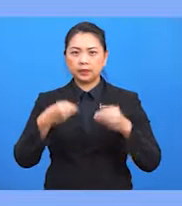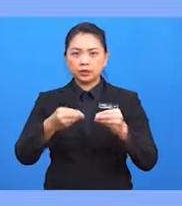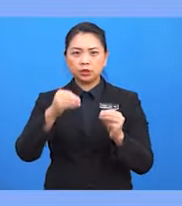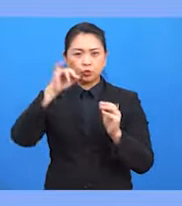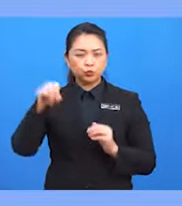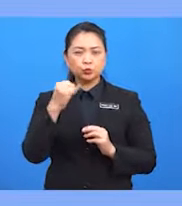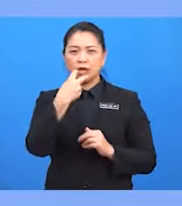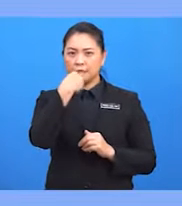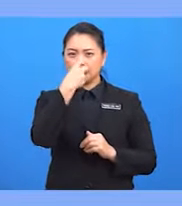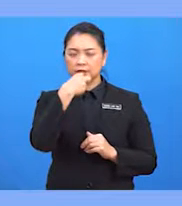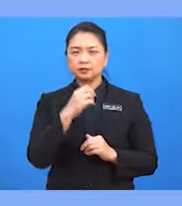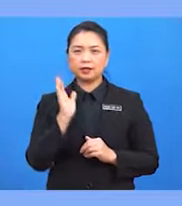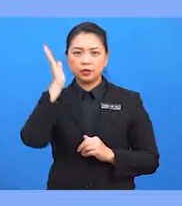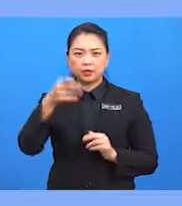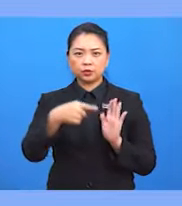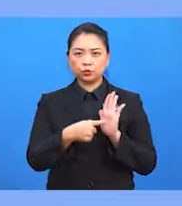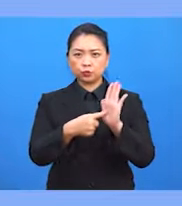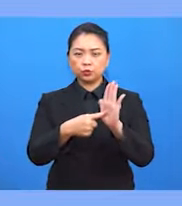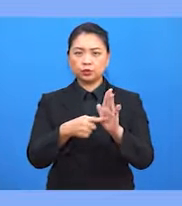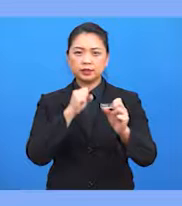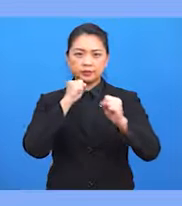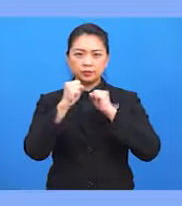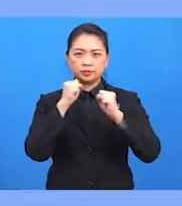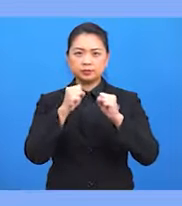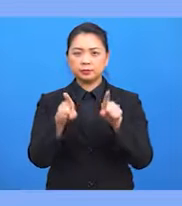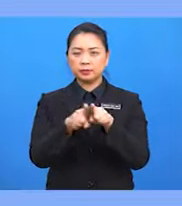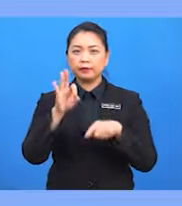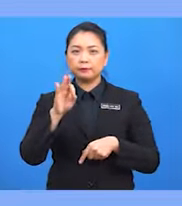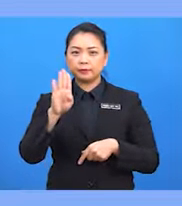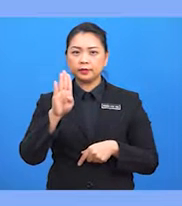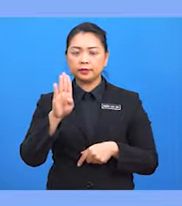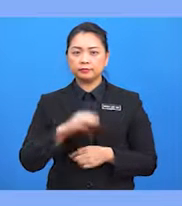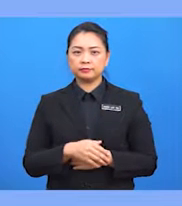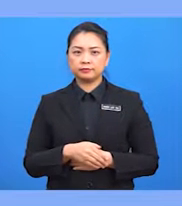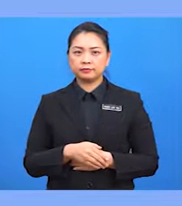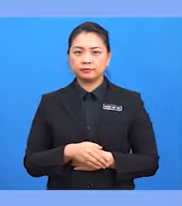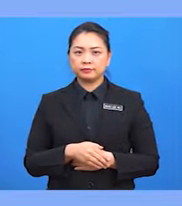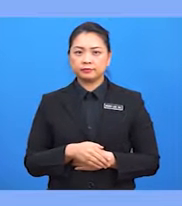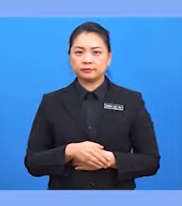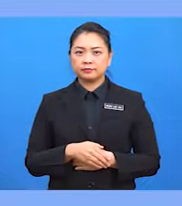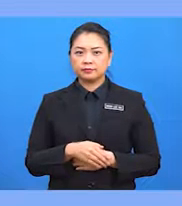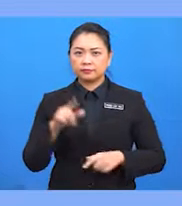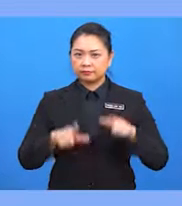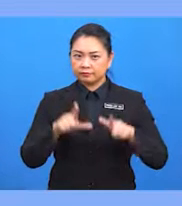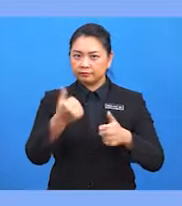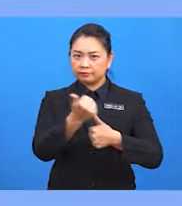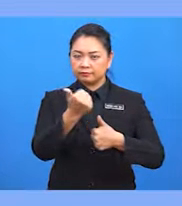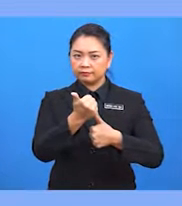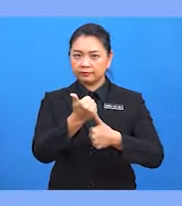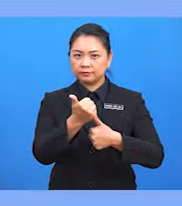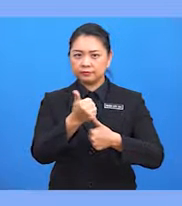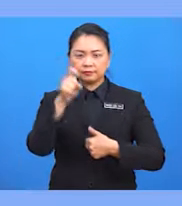akan dipaparkan di media sosial seperti Facebook dan Instagram. Langkah pertama yang perlu anda ambil